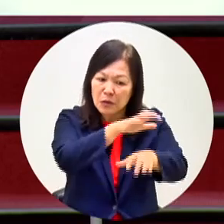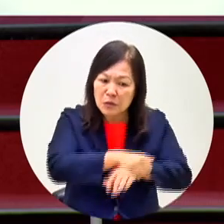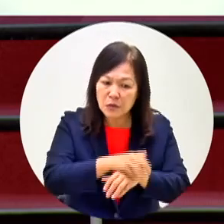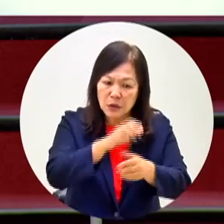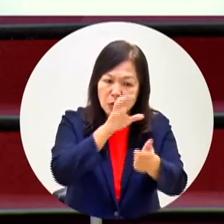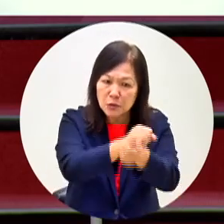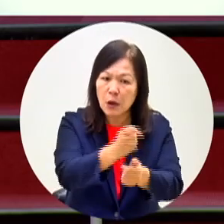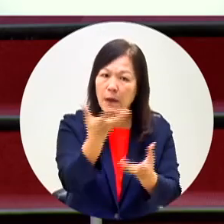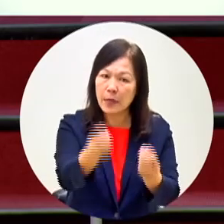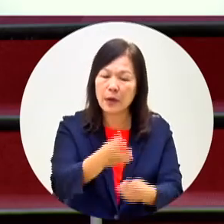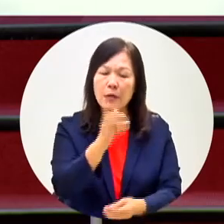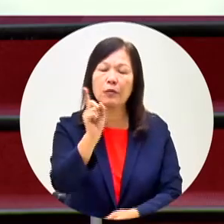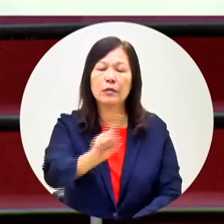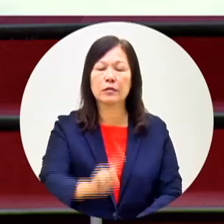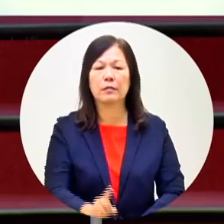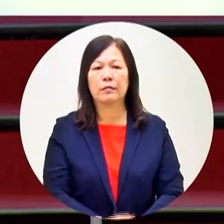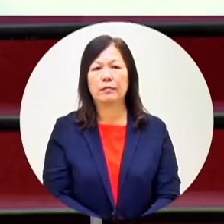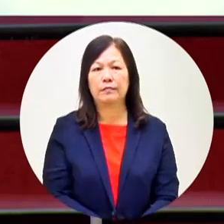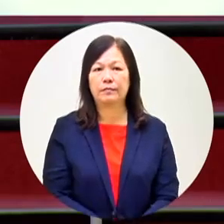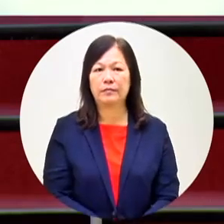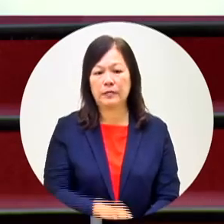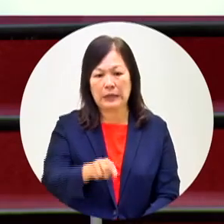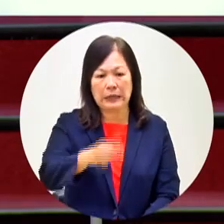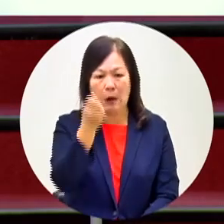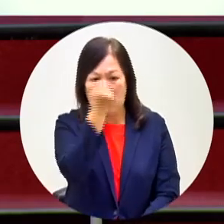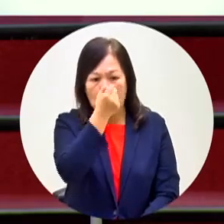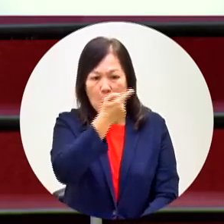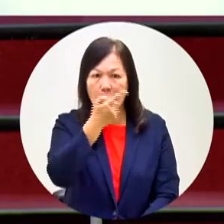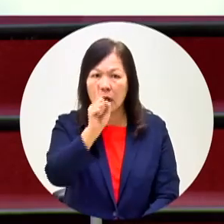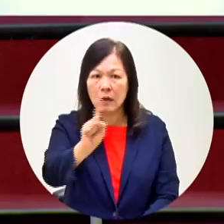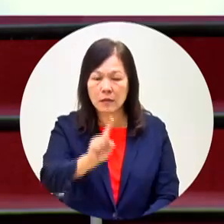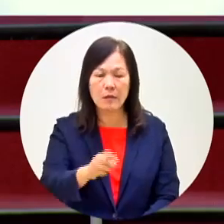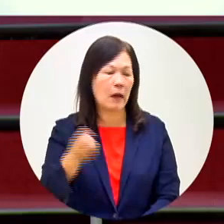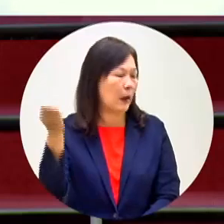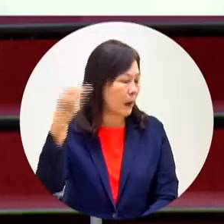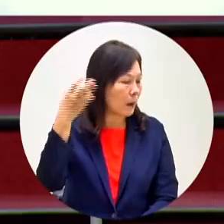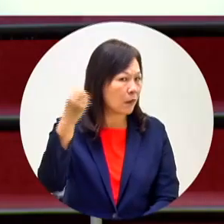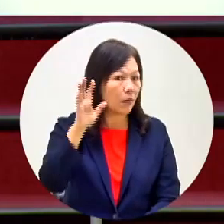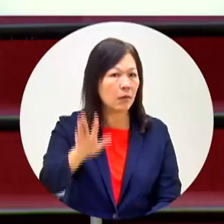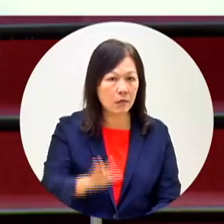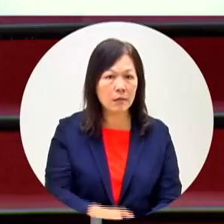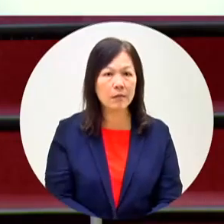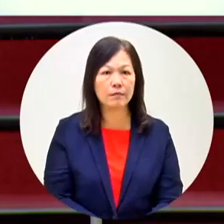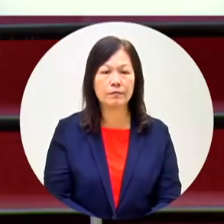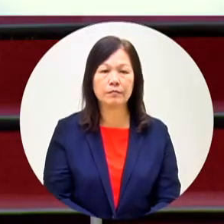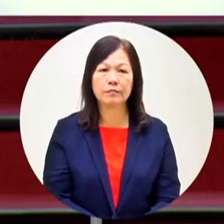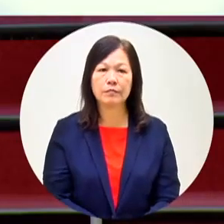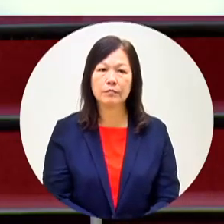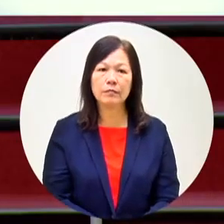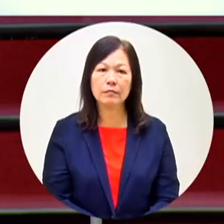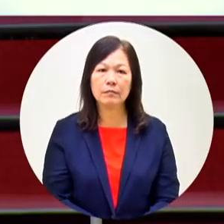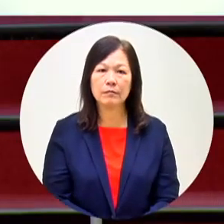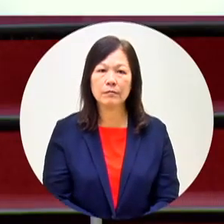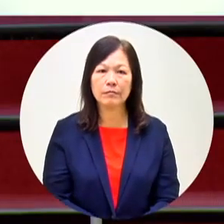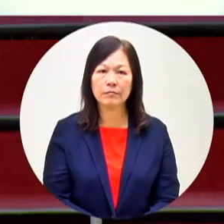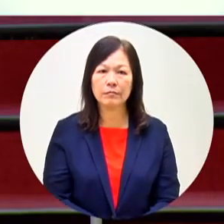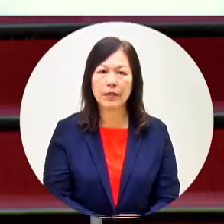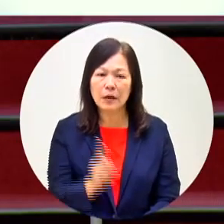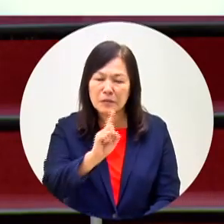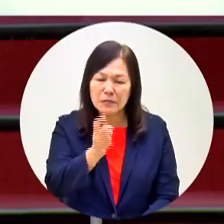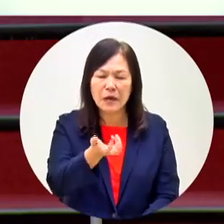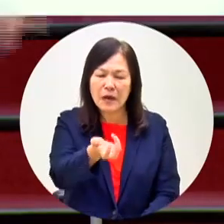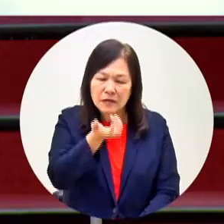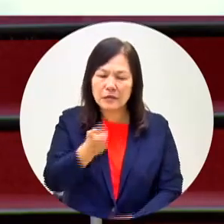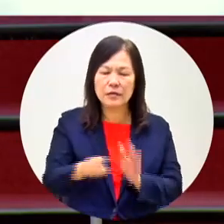佫较恶质，我听讲，讲啥物？前啊，法务部长邱泰山